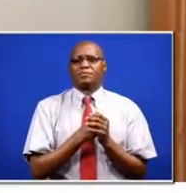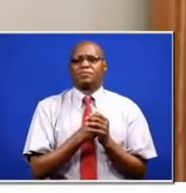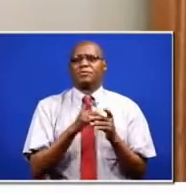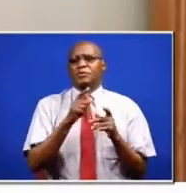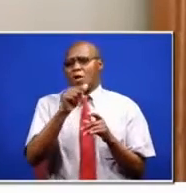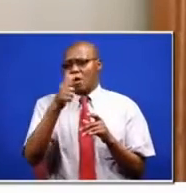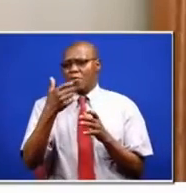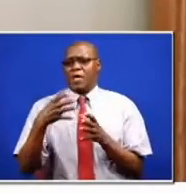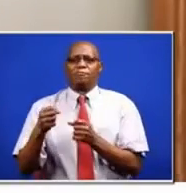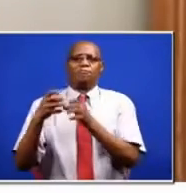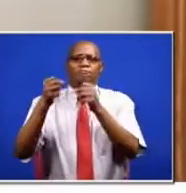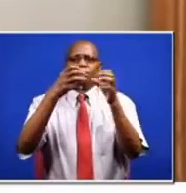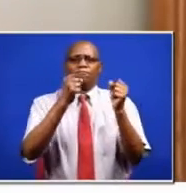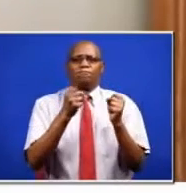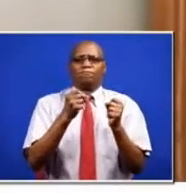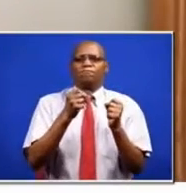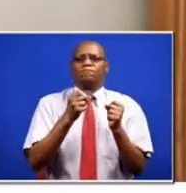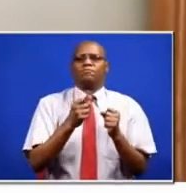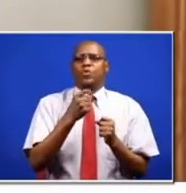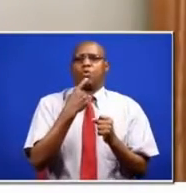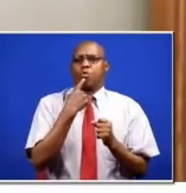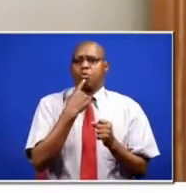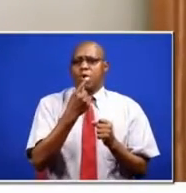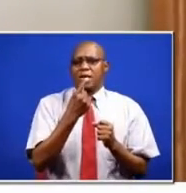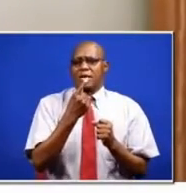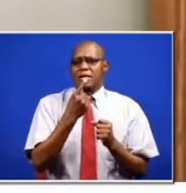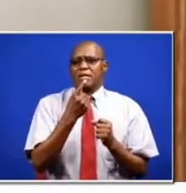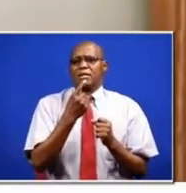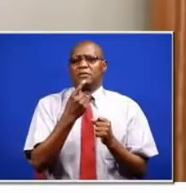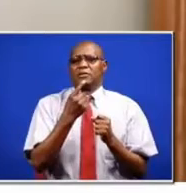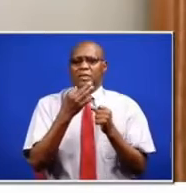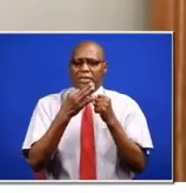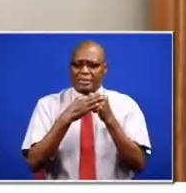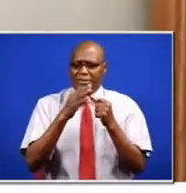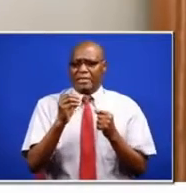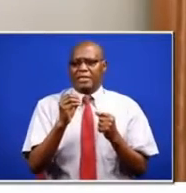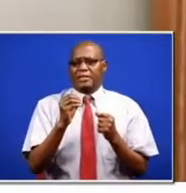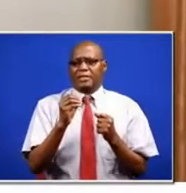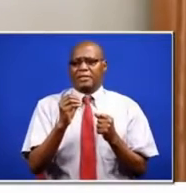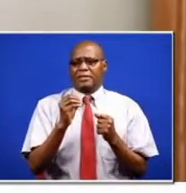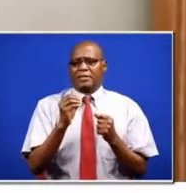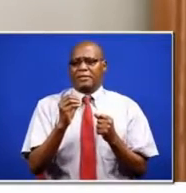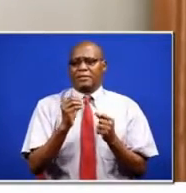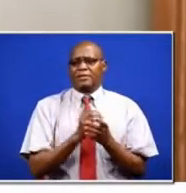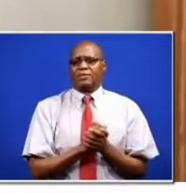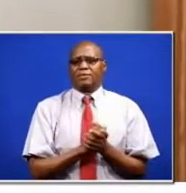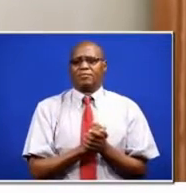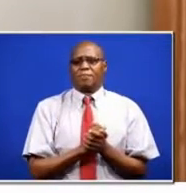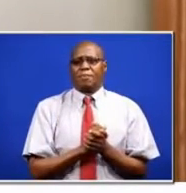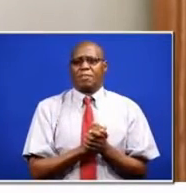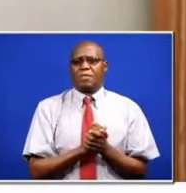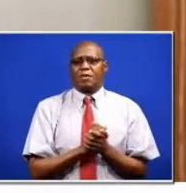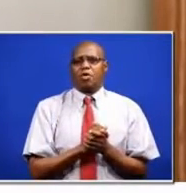wameshikwa ni 128. Tuko na suspects 128 na